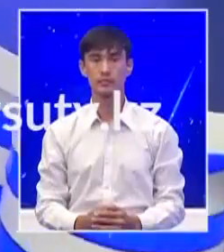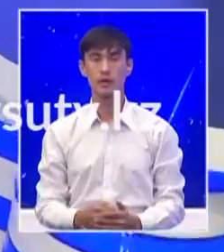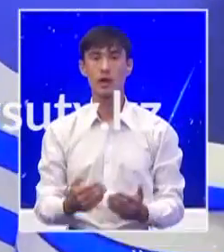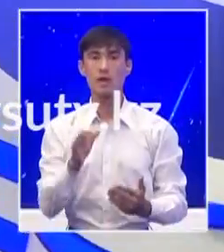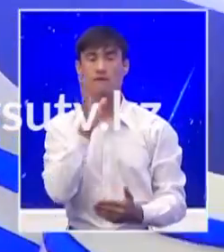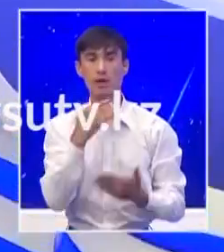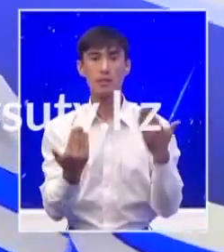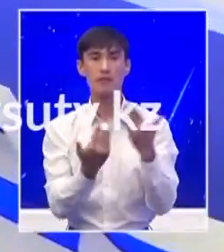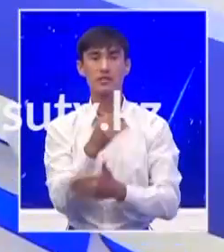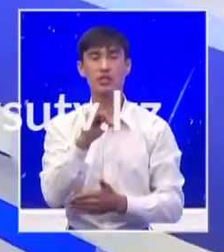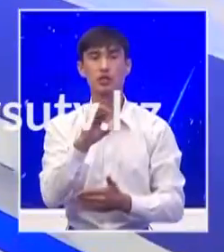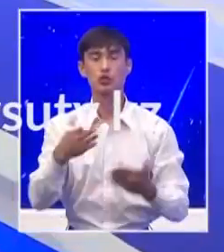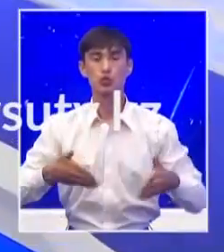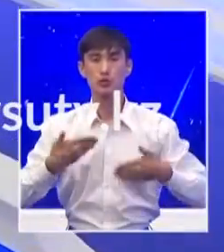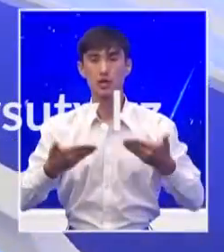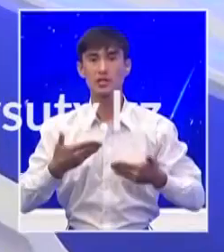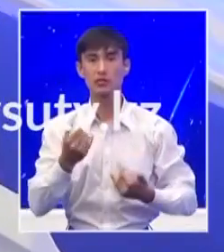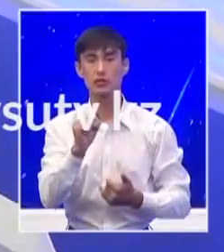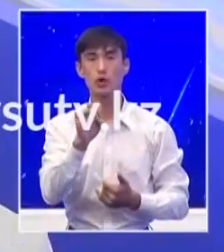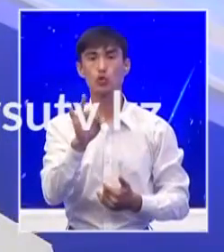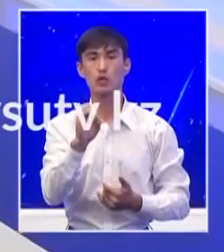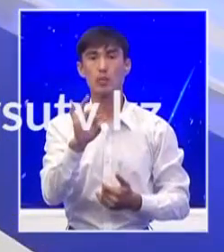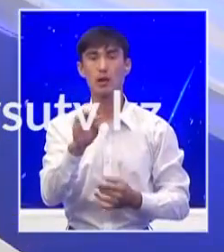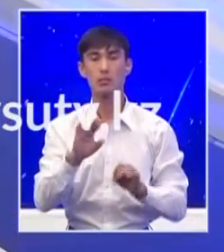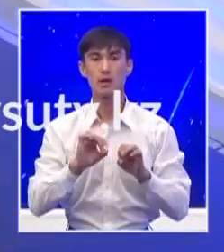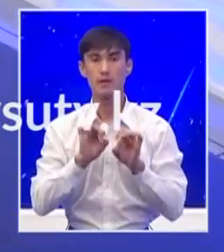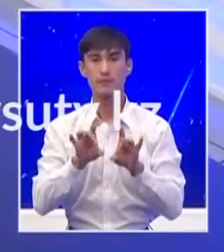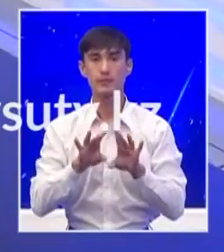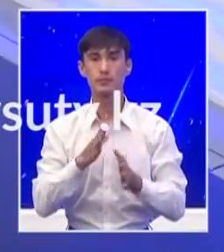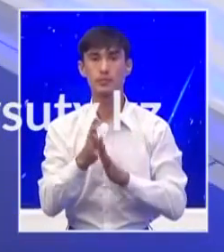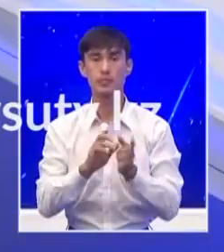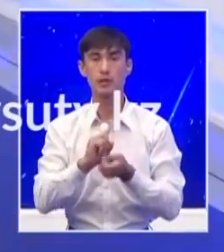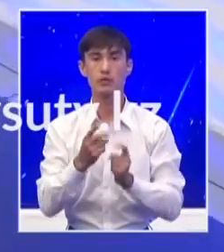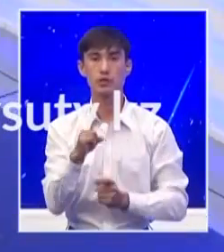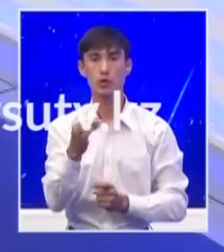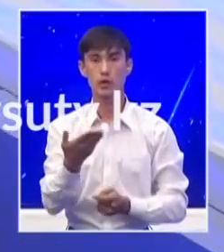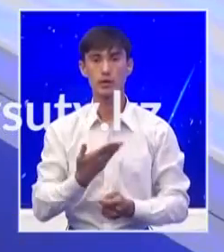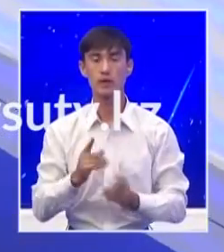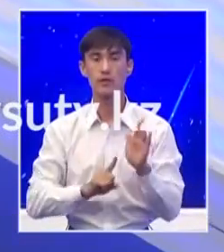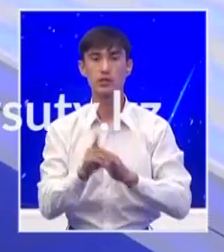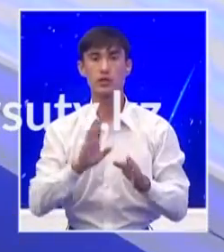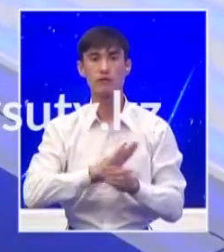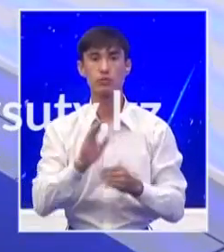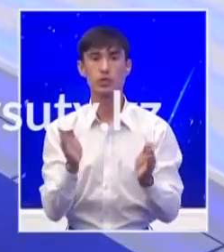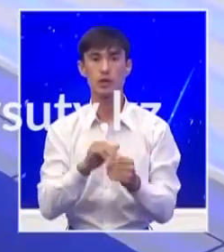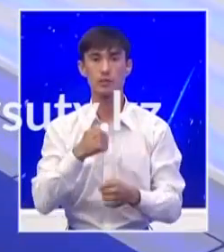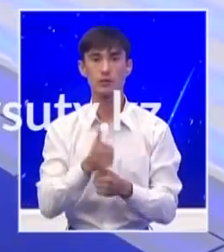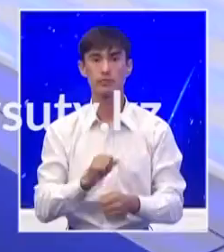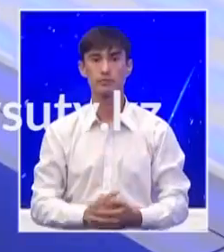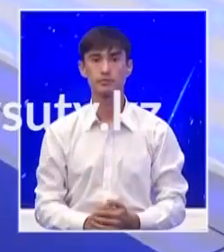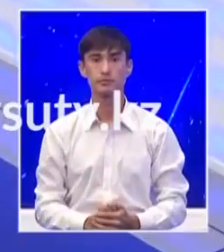Время новостей на телеканале ЖТСУ. Здравствуйте. В студии Рустам Аралбаев, сурдопереводчик Даурен Абдрасилов. И в начале выпуска коротко о